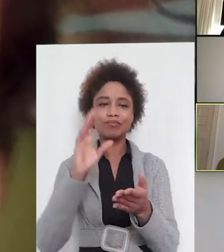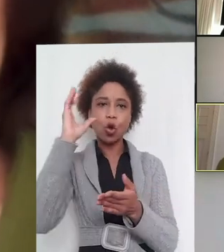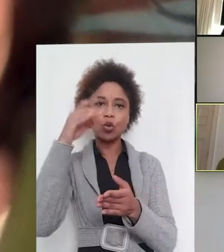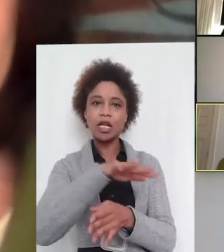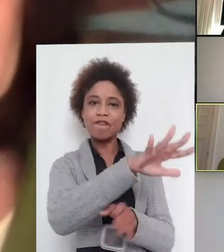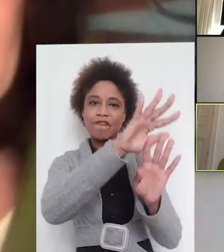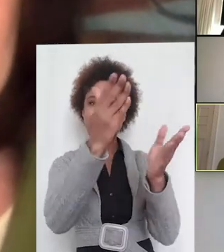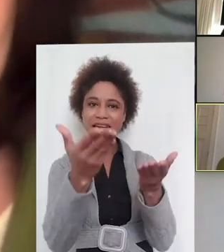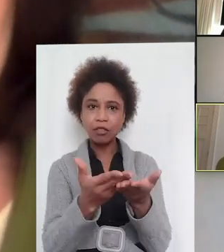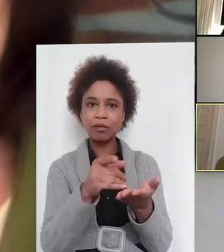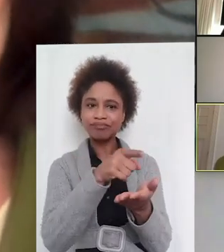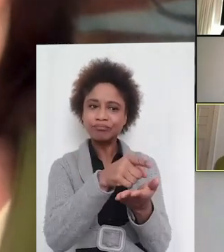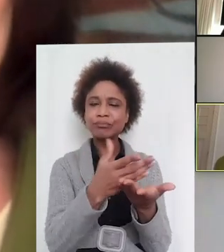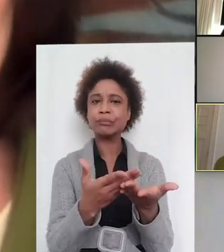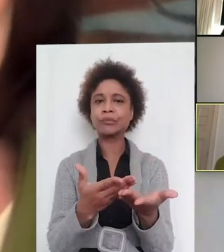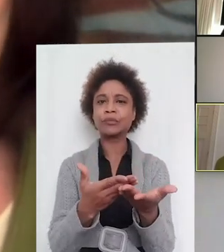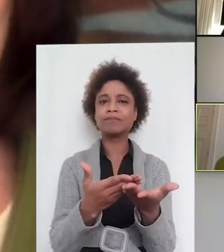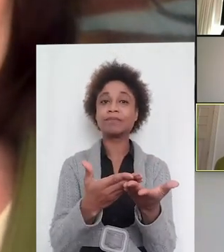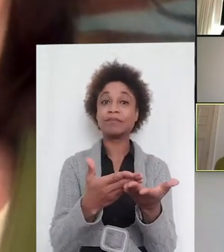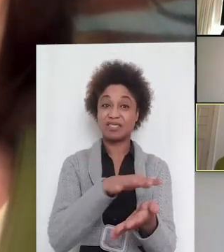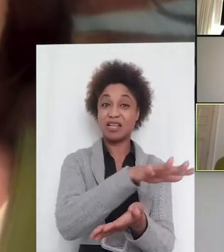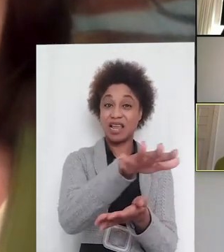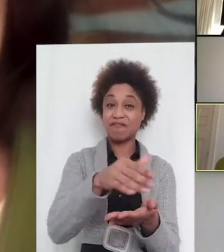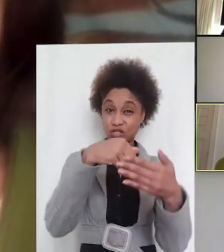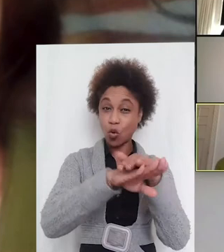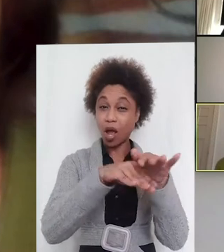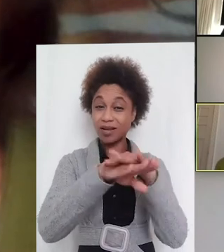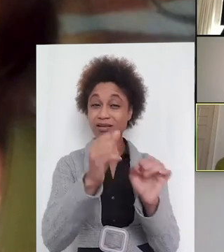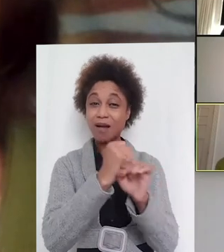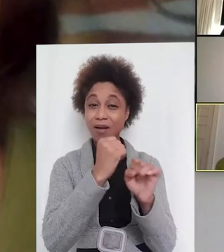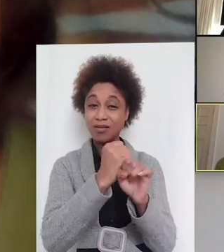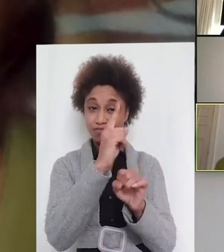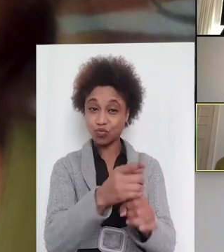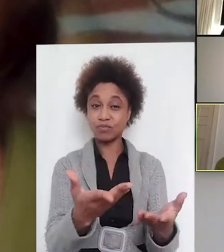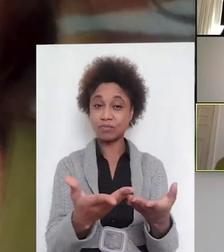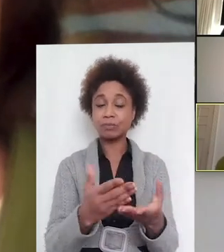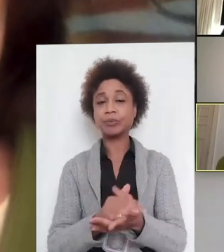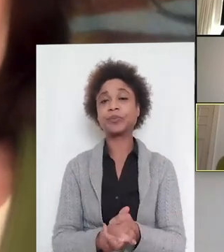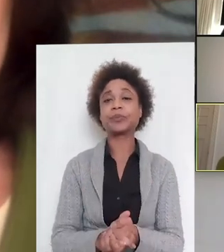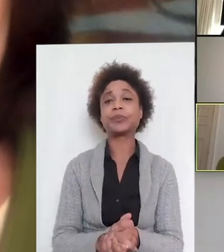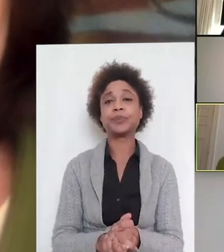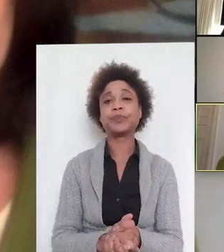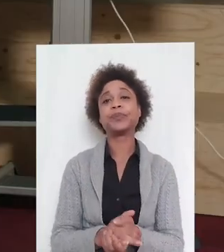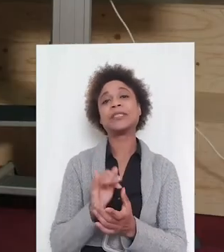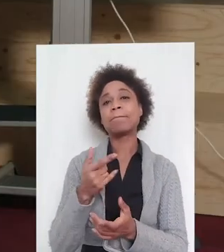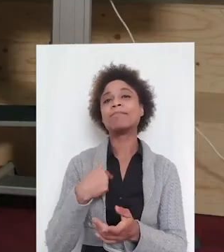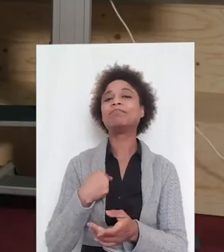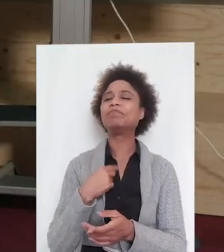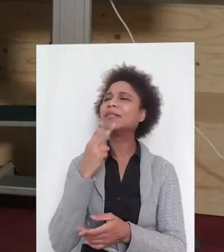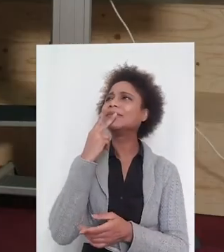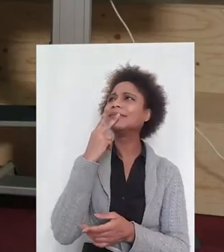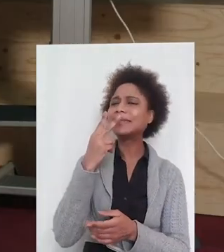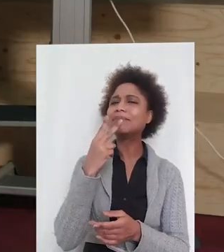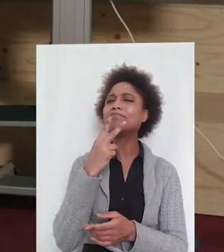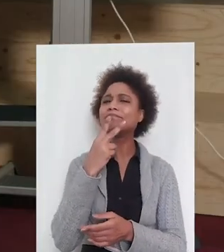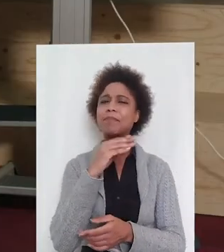culturele wereld waarin evenementen toegankelijk gemaakt moeten worden. Ja, ik zie dat Marieke heel